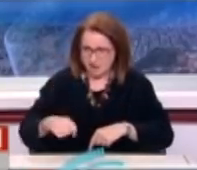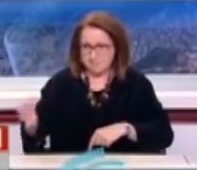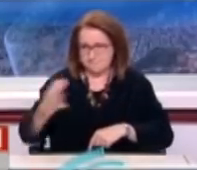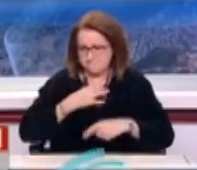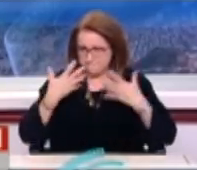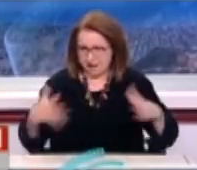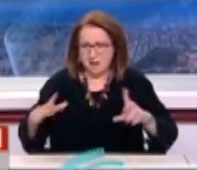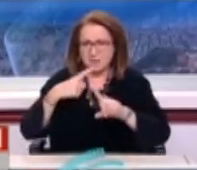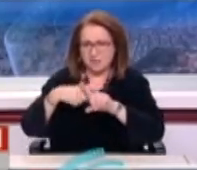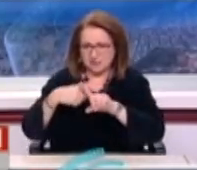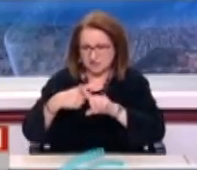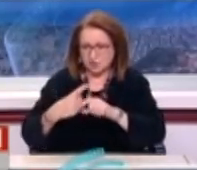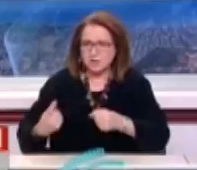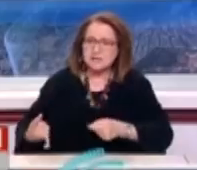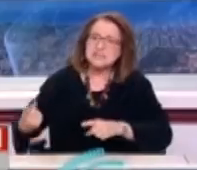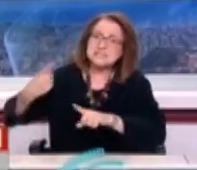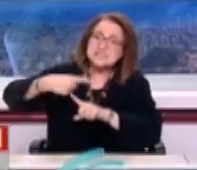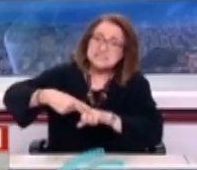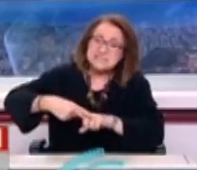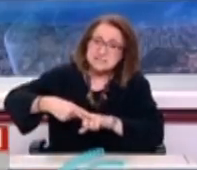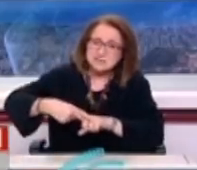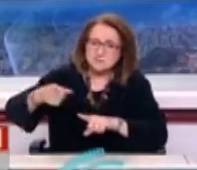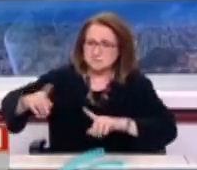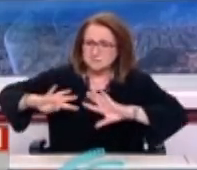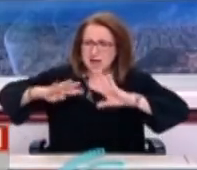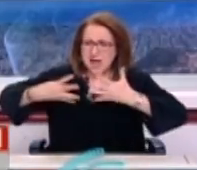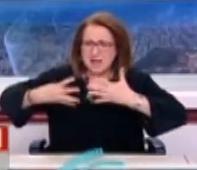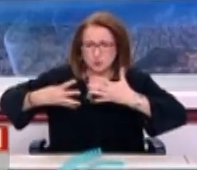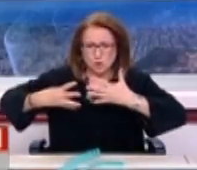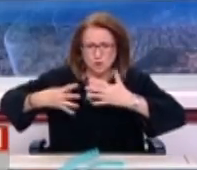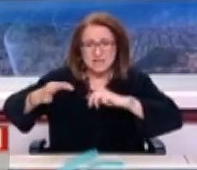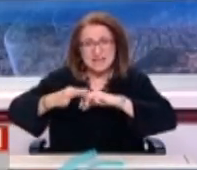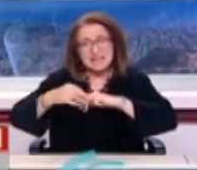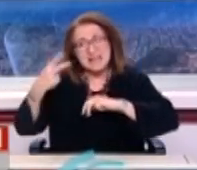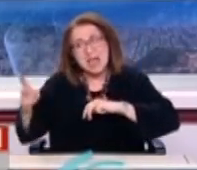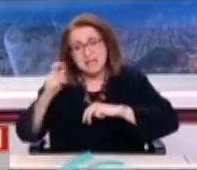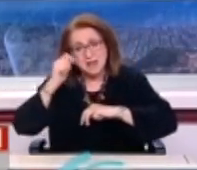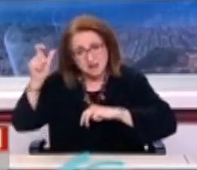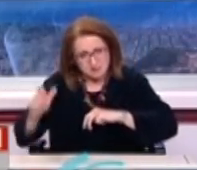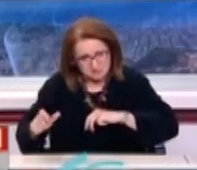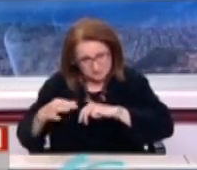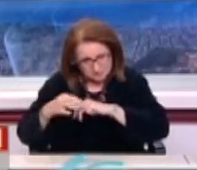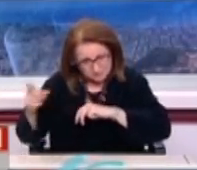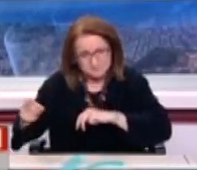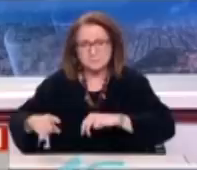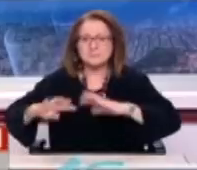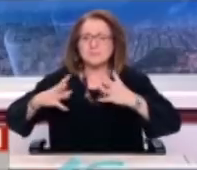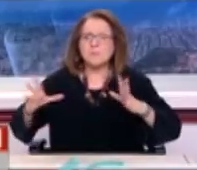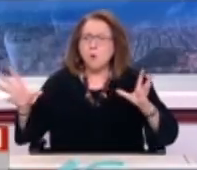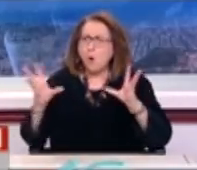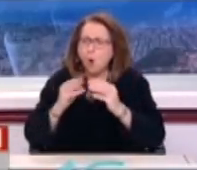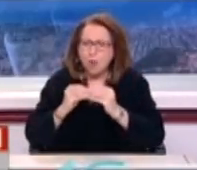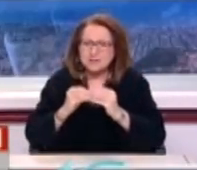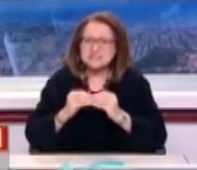Συν το ένατο που είναι η αρχική περίπτωση της νόσου στην Πάτρα και το συγγενικό του μέλος που είναι το δεύτερο. Από